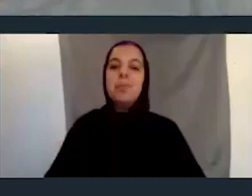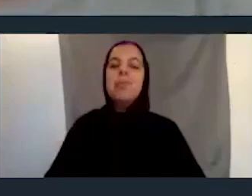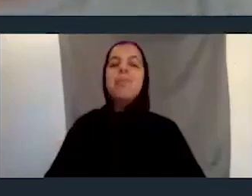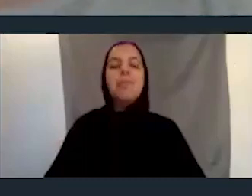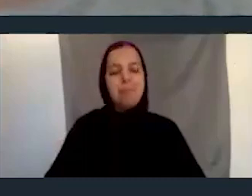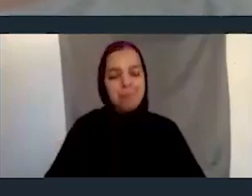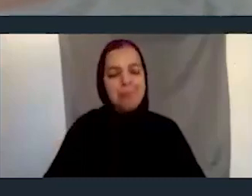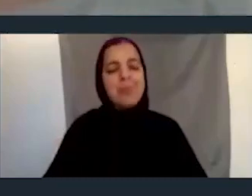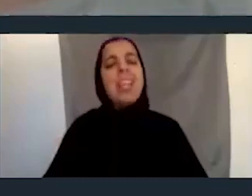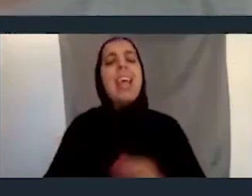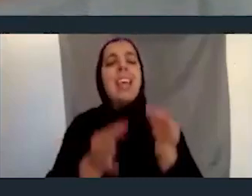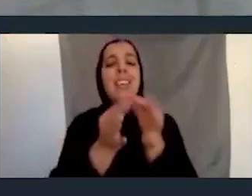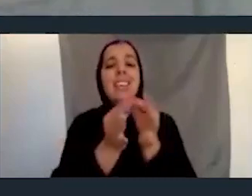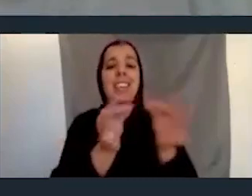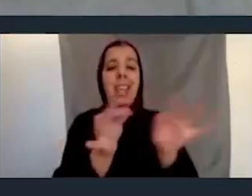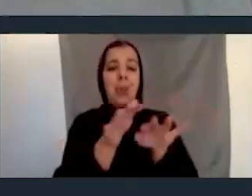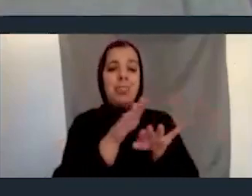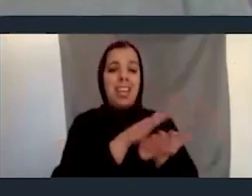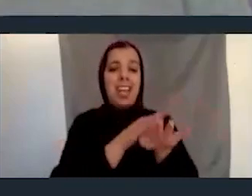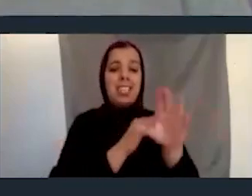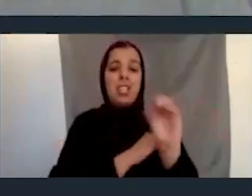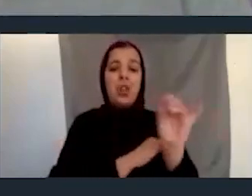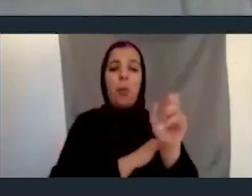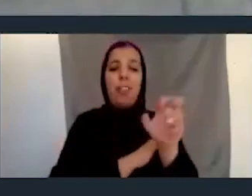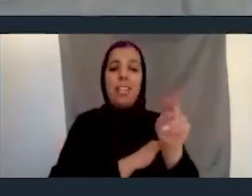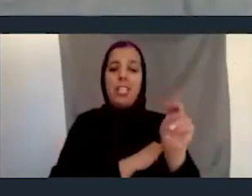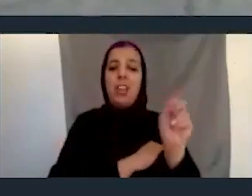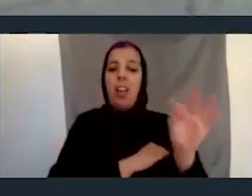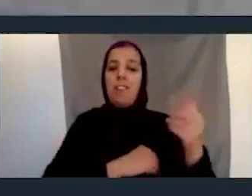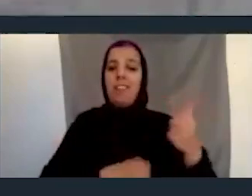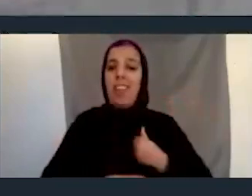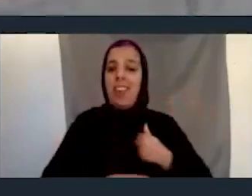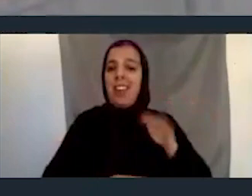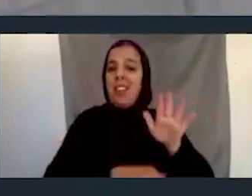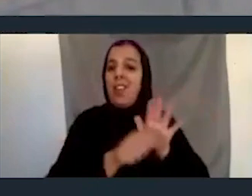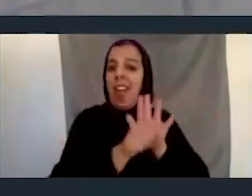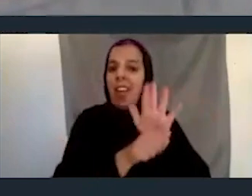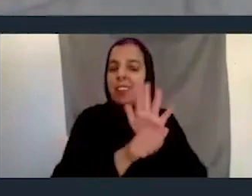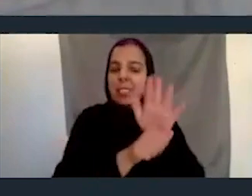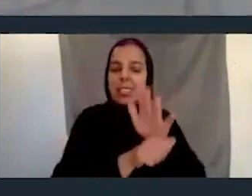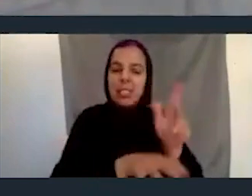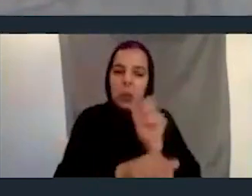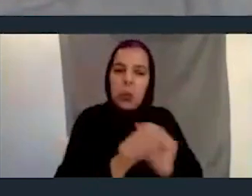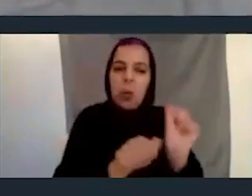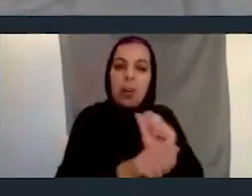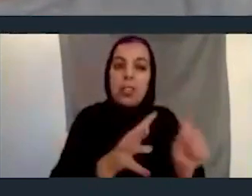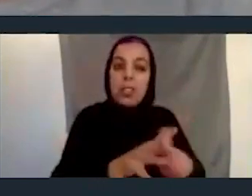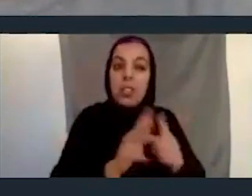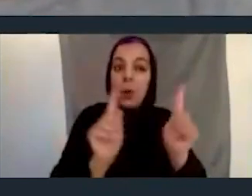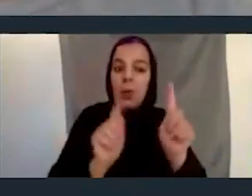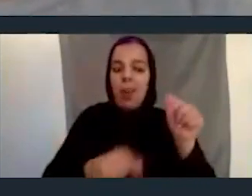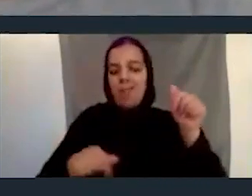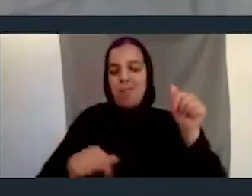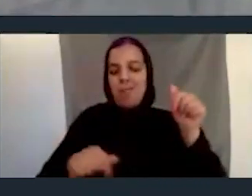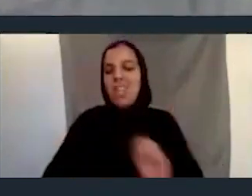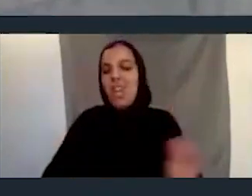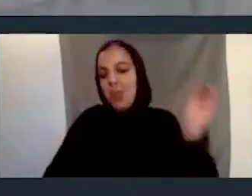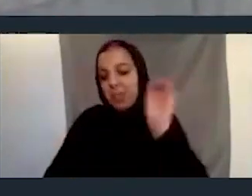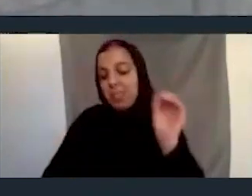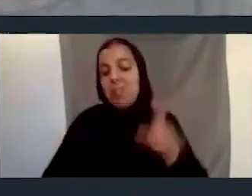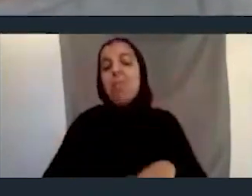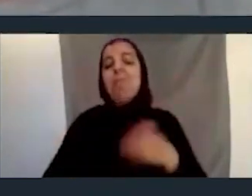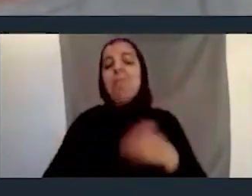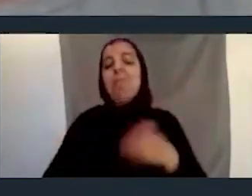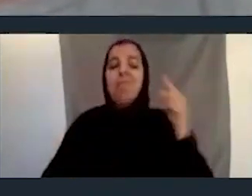Comme plusieurs d'entre vous le savent, les efforts de plaidoyer de la Coalition pour l'accès linguistique du Canada ont commencé en Ontario. Mais au cours de la dernière année, les défenseurs de partout